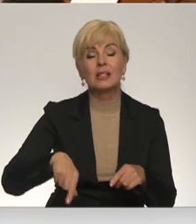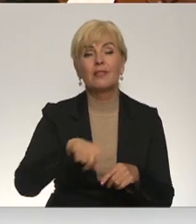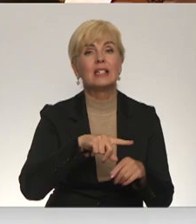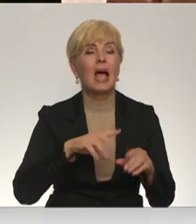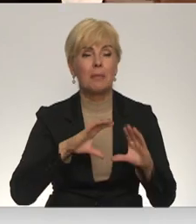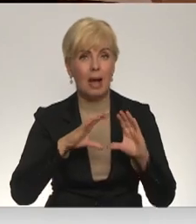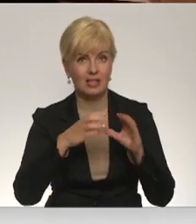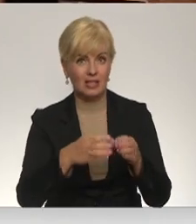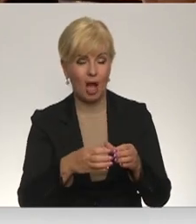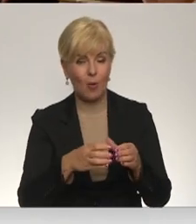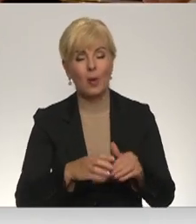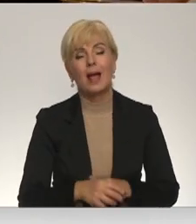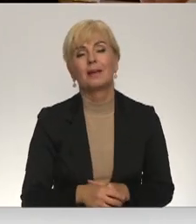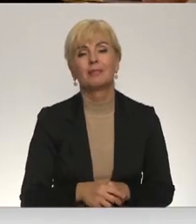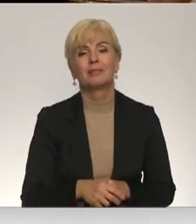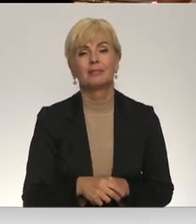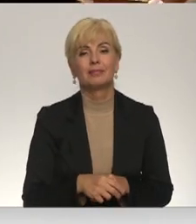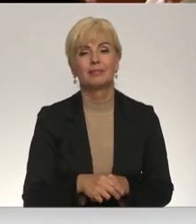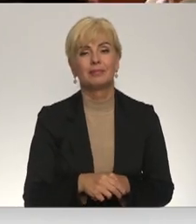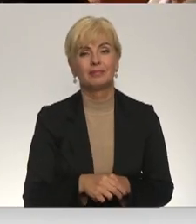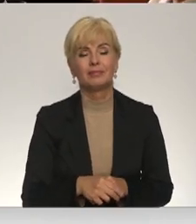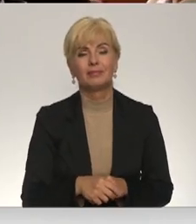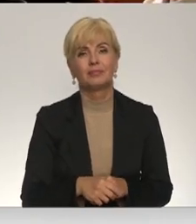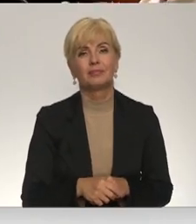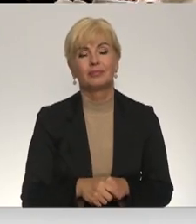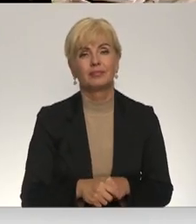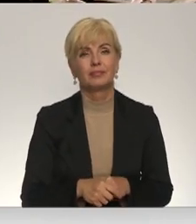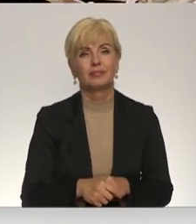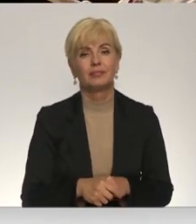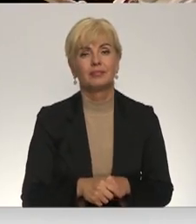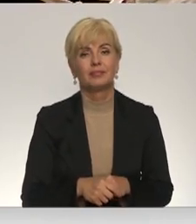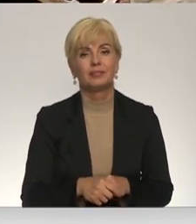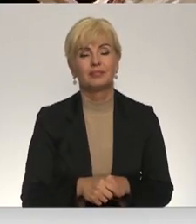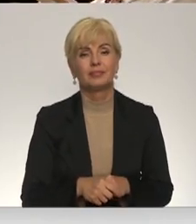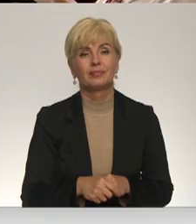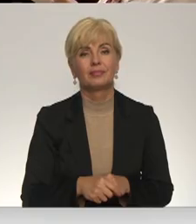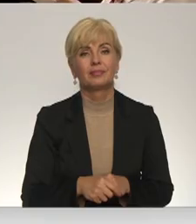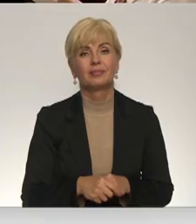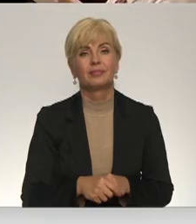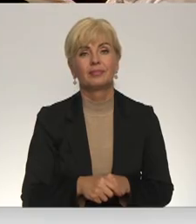Ilze Kalve, Latvijas televīzija no Londonas, Lielbritānijā.